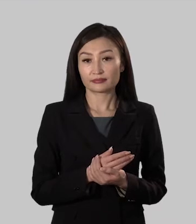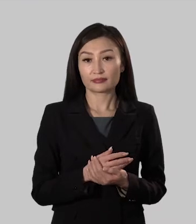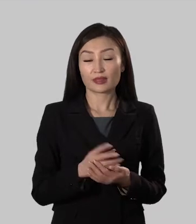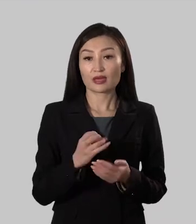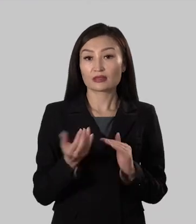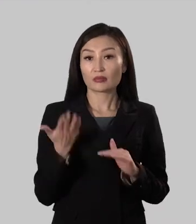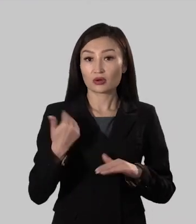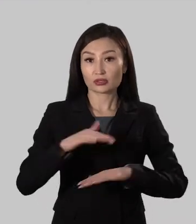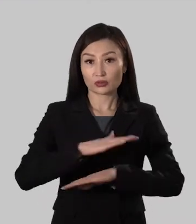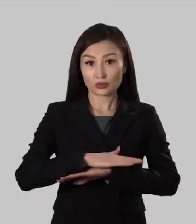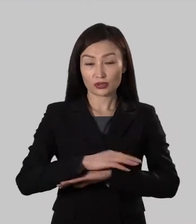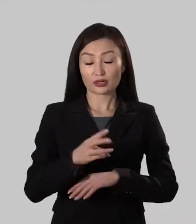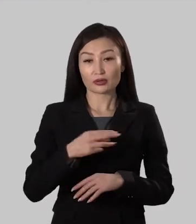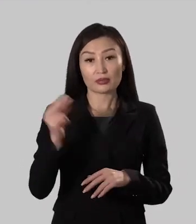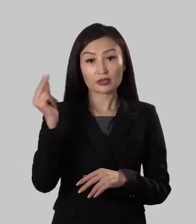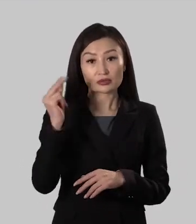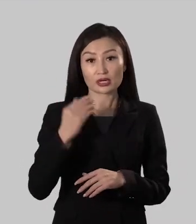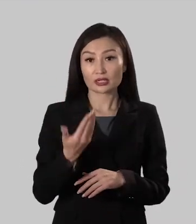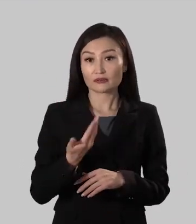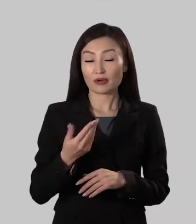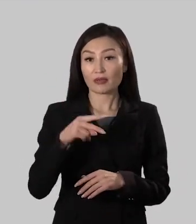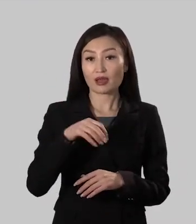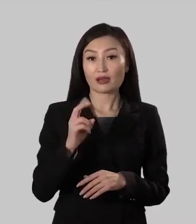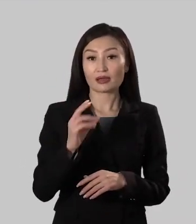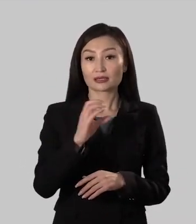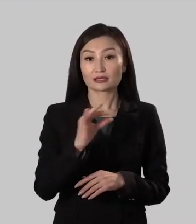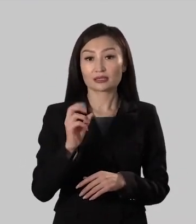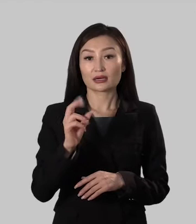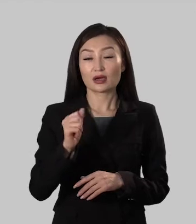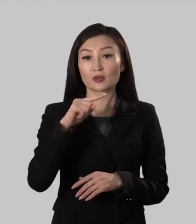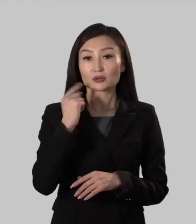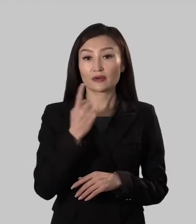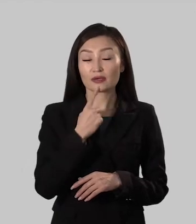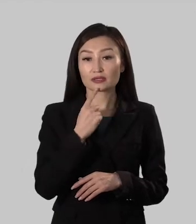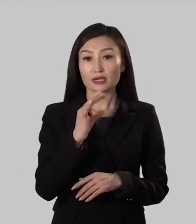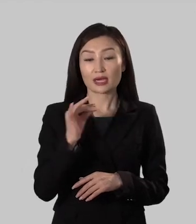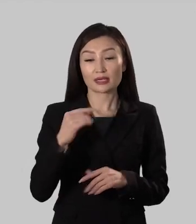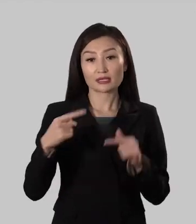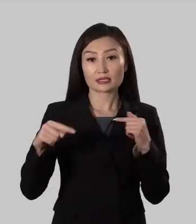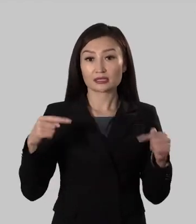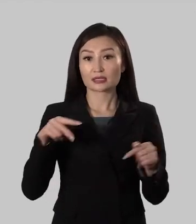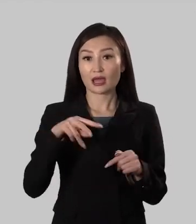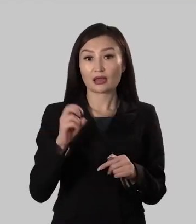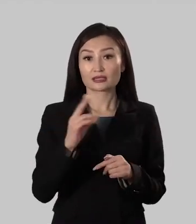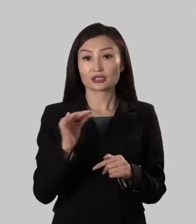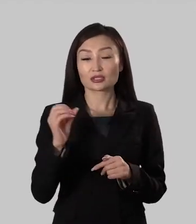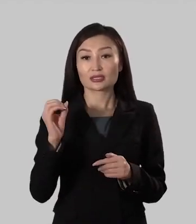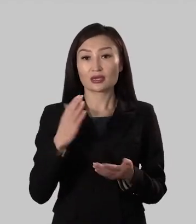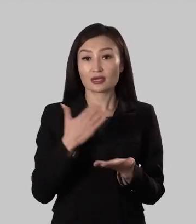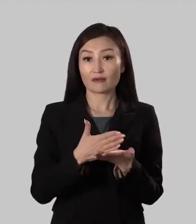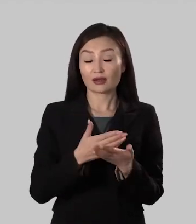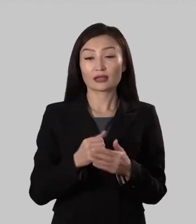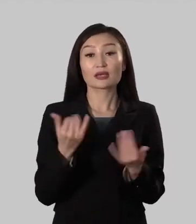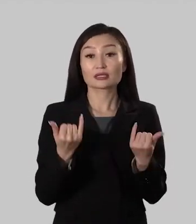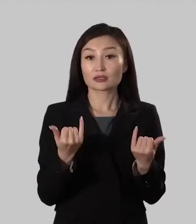На прошлых уроках мы изучали с вами лексику русского языка и различные лексические явления.